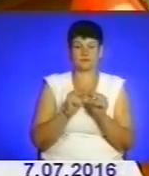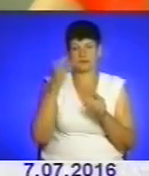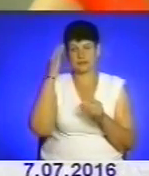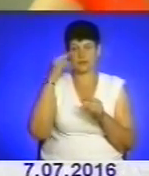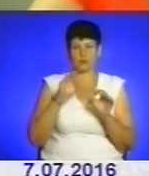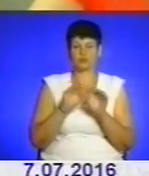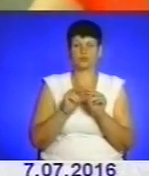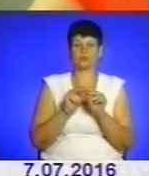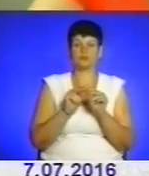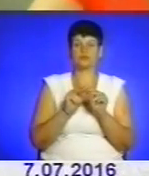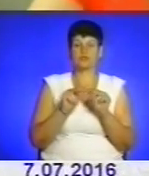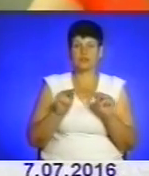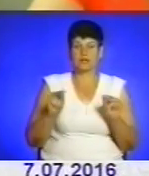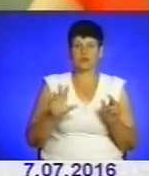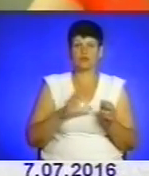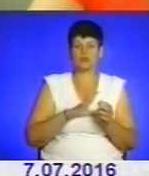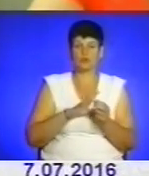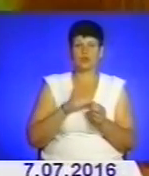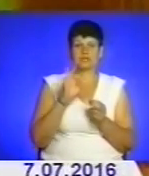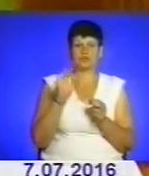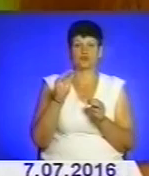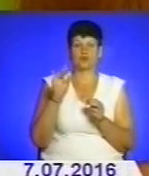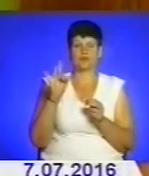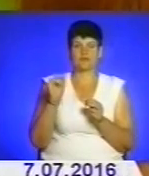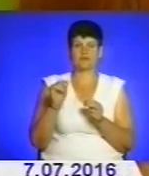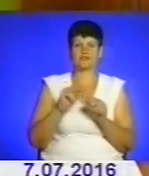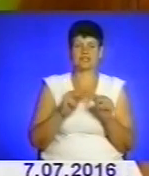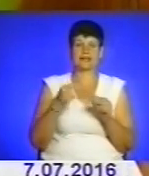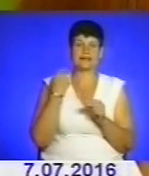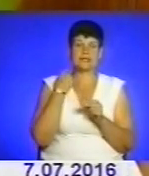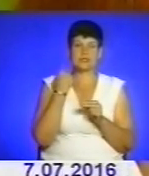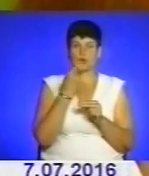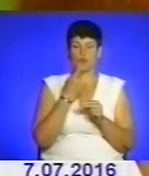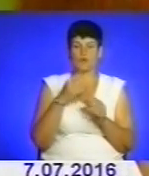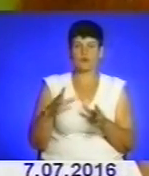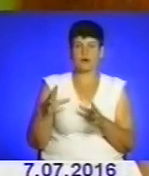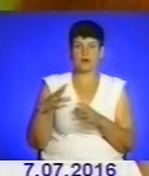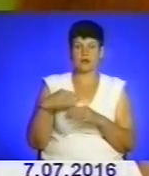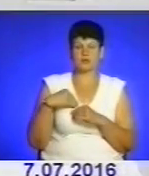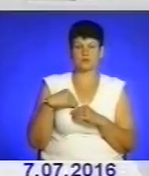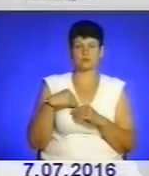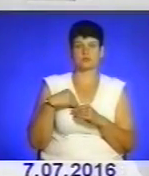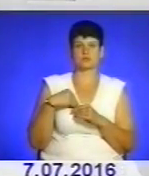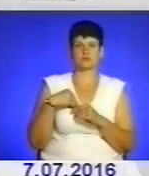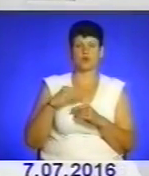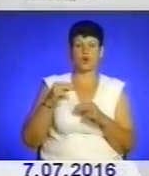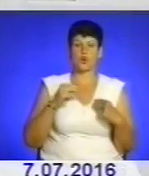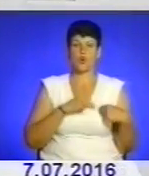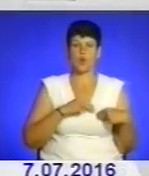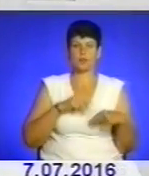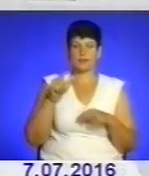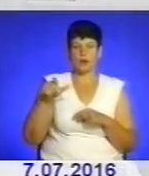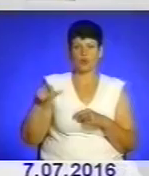щастя», ініційований Олександрою Журавльовою, вчителькою англійської мови, спільно із колегою із Туреччини. Не може